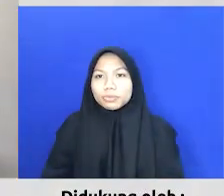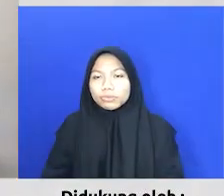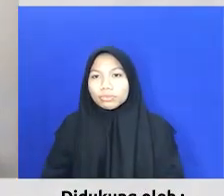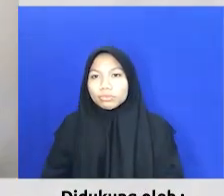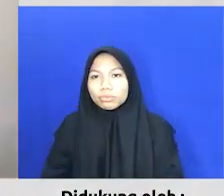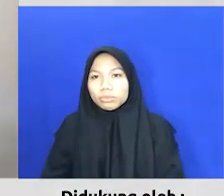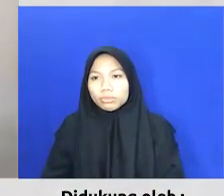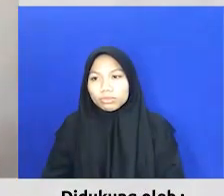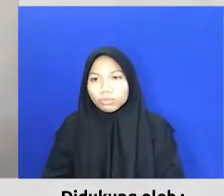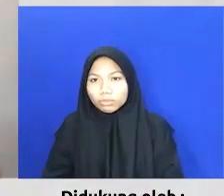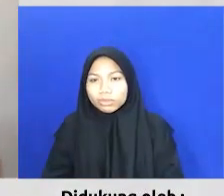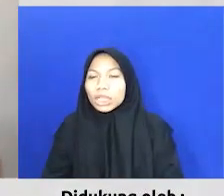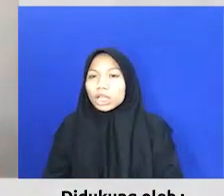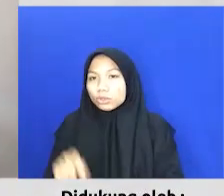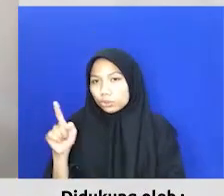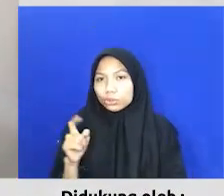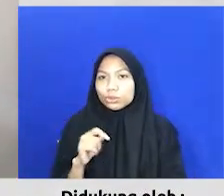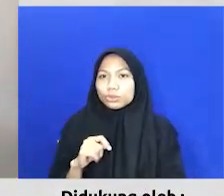struktur itu sudah ada